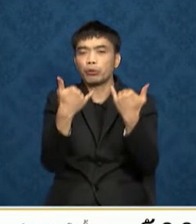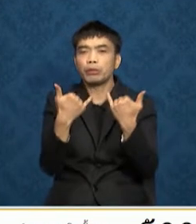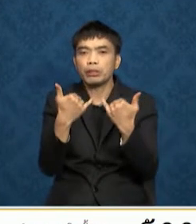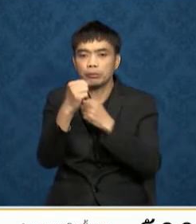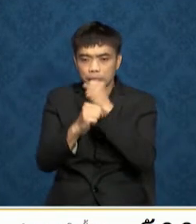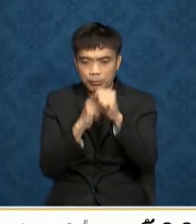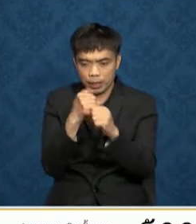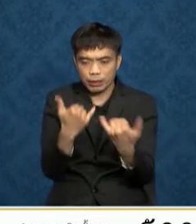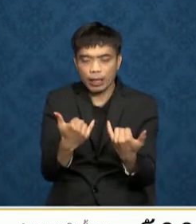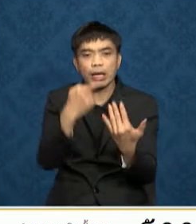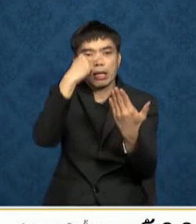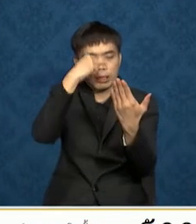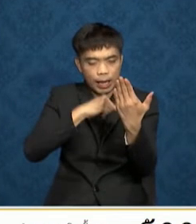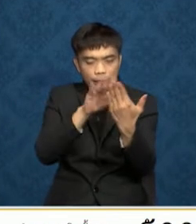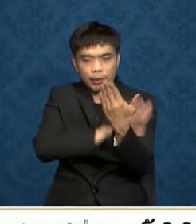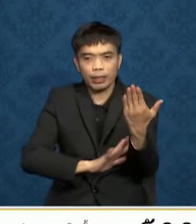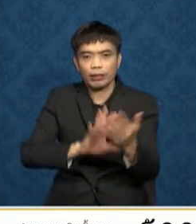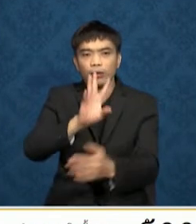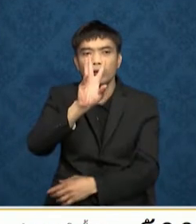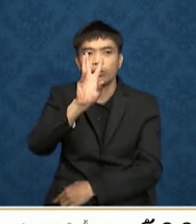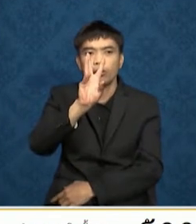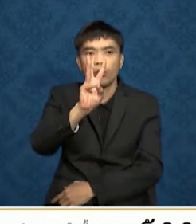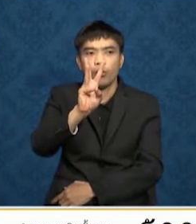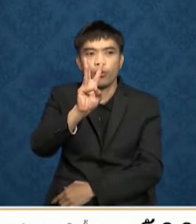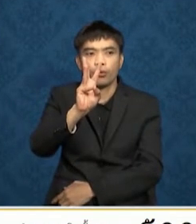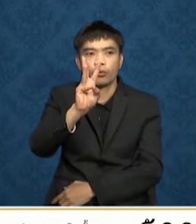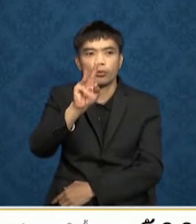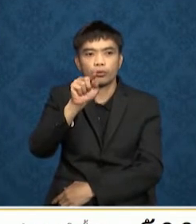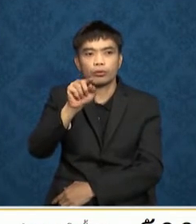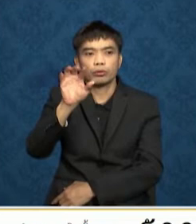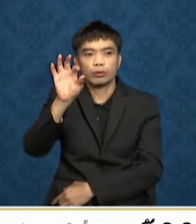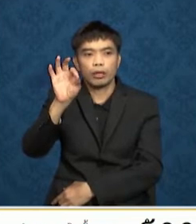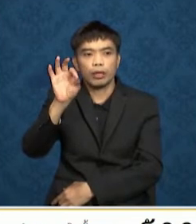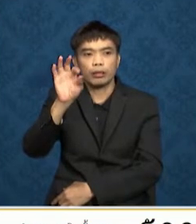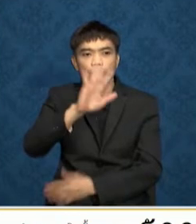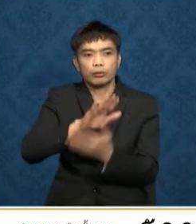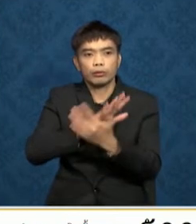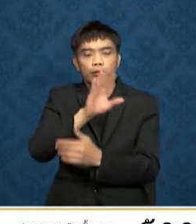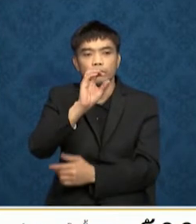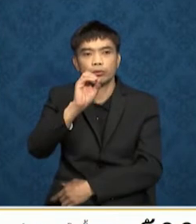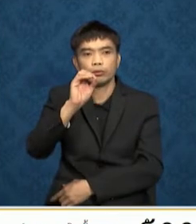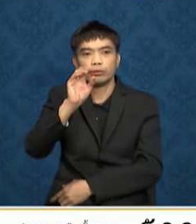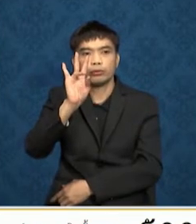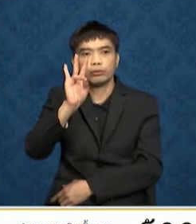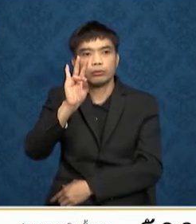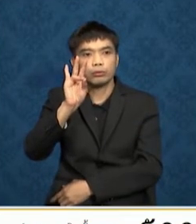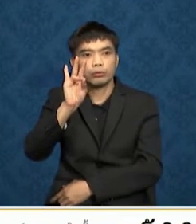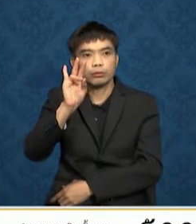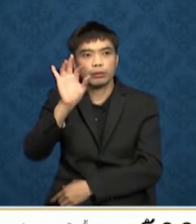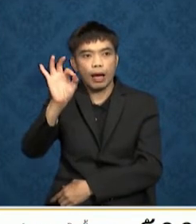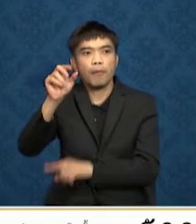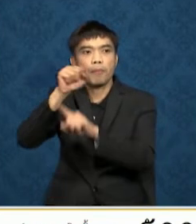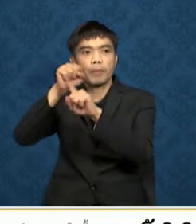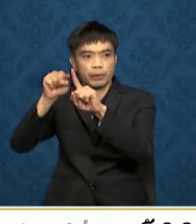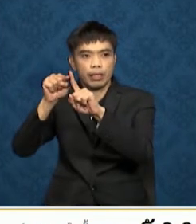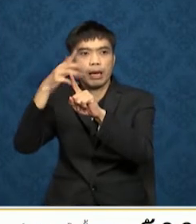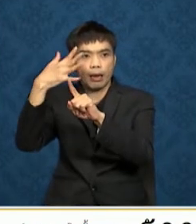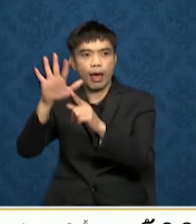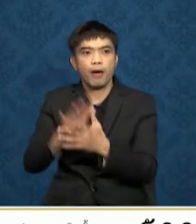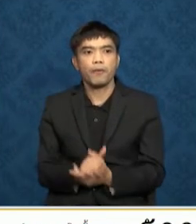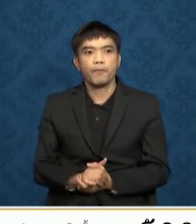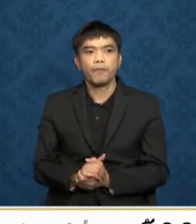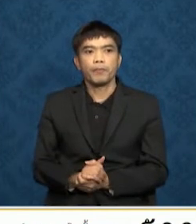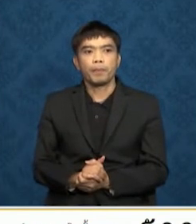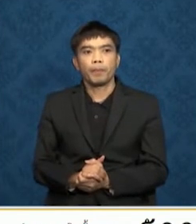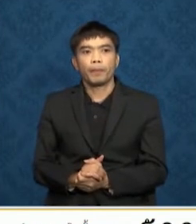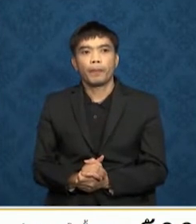67 9%ท่านประธานครับสูงไป 7.9 perแล้วครับเพราะฉะนั้น